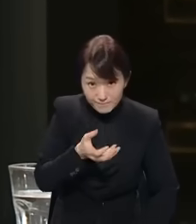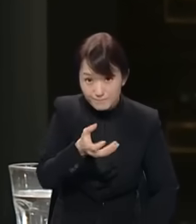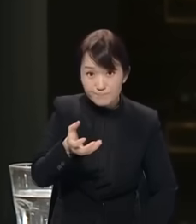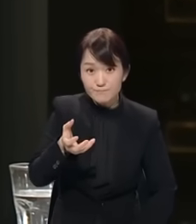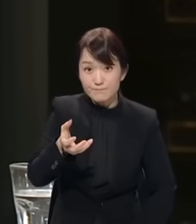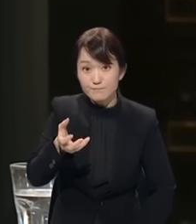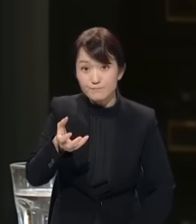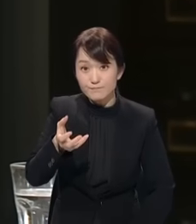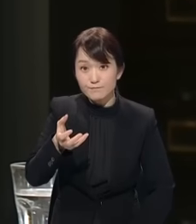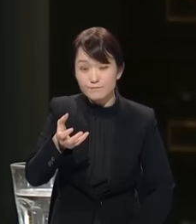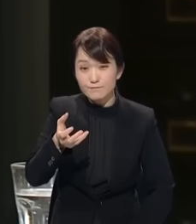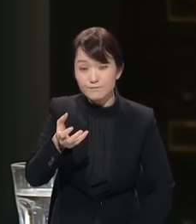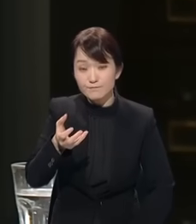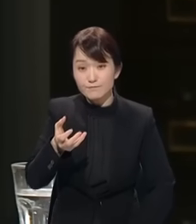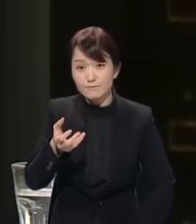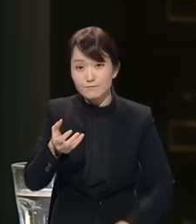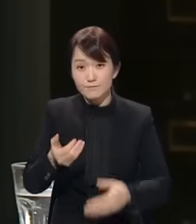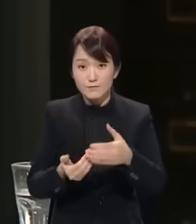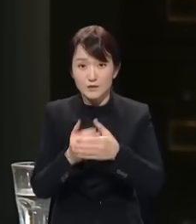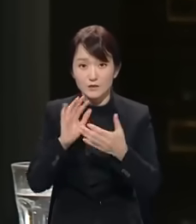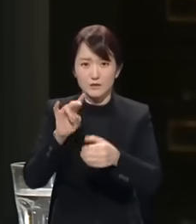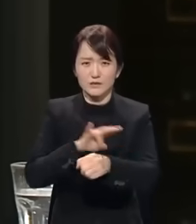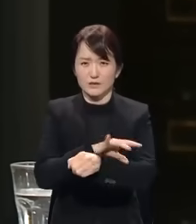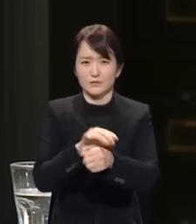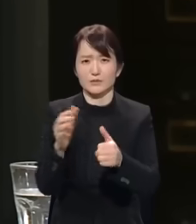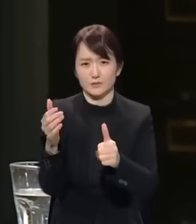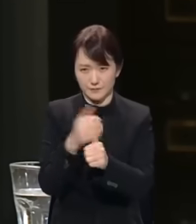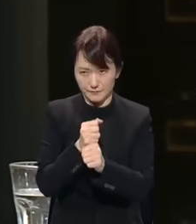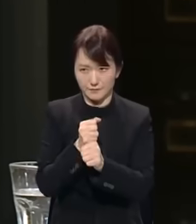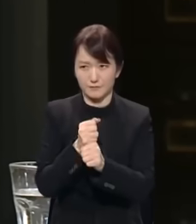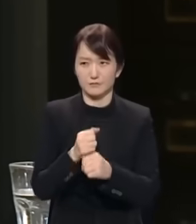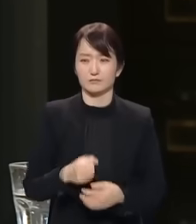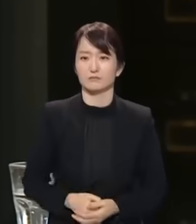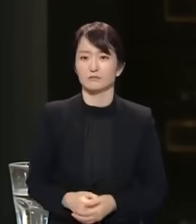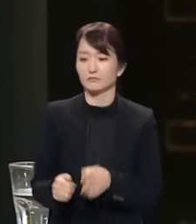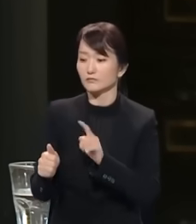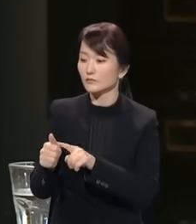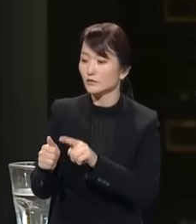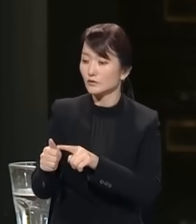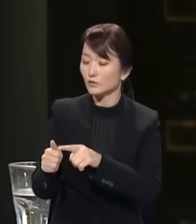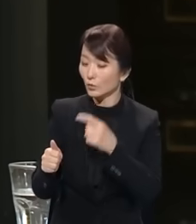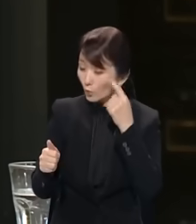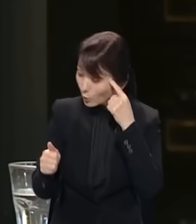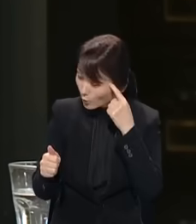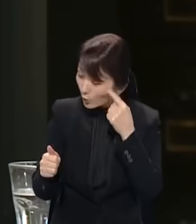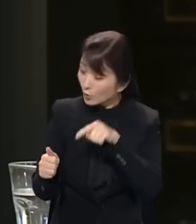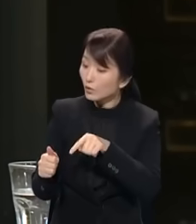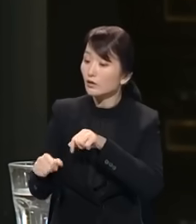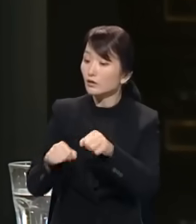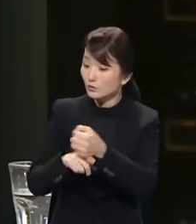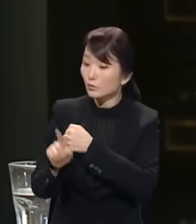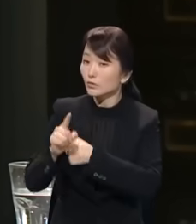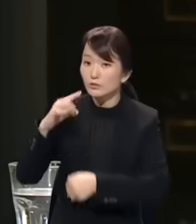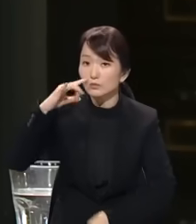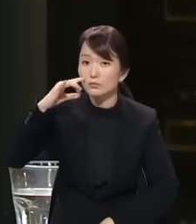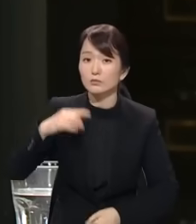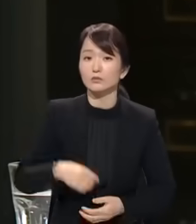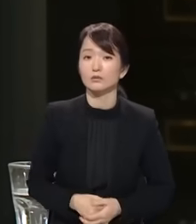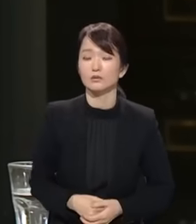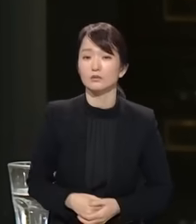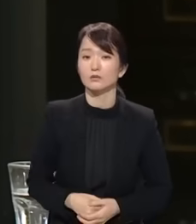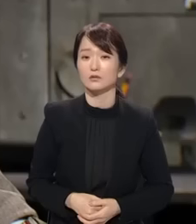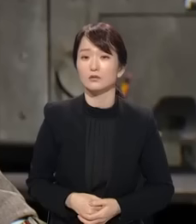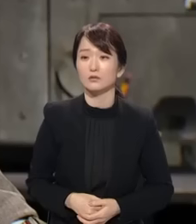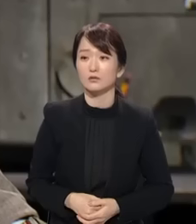이후 24시간 만에 검거가 됐습니다. 너 왜 그랬어가 지금 제일 궁금한 거잖아요, 지금. 네, 경찰에 그렇게